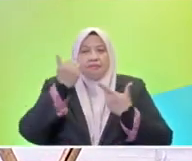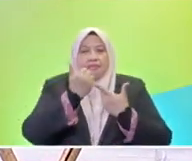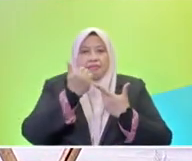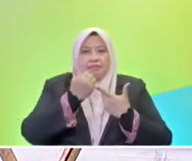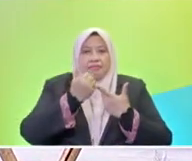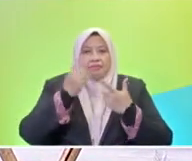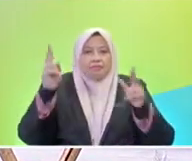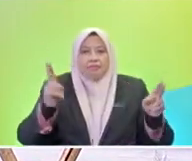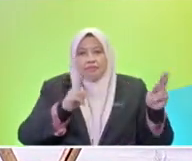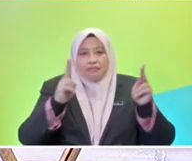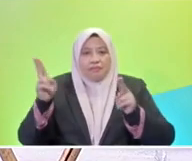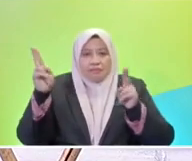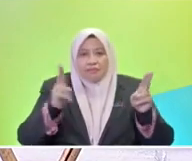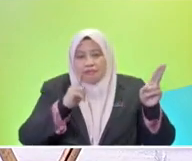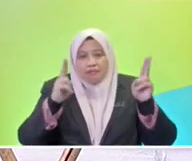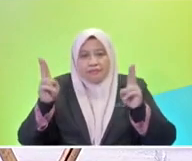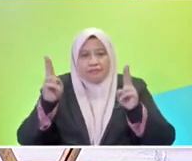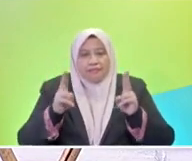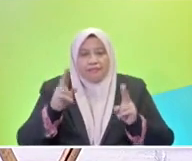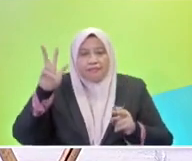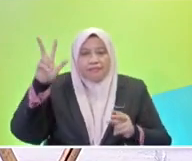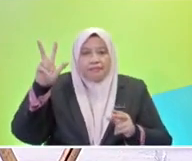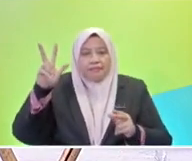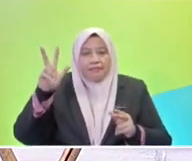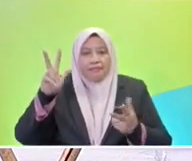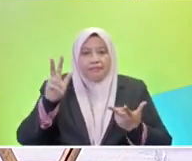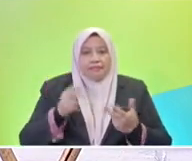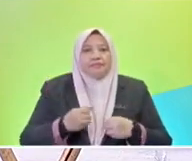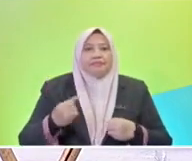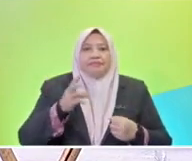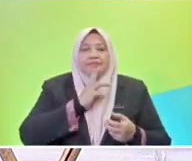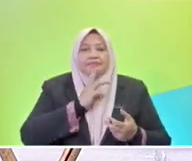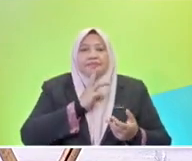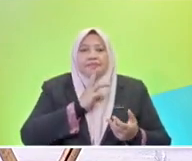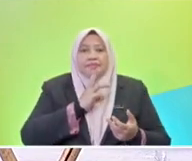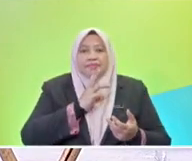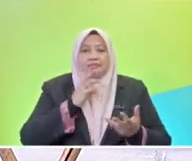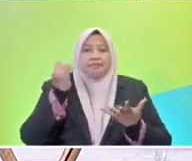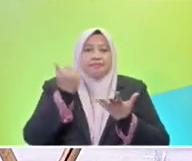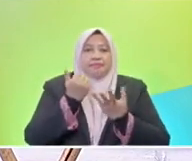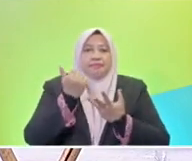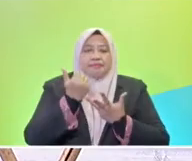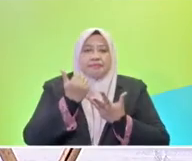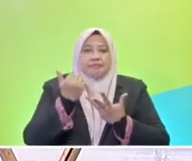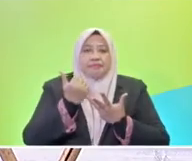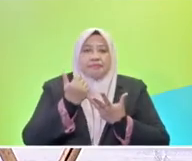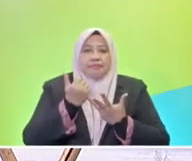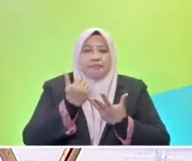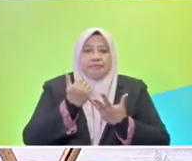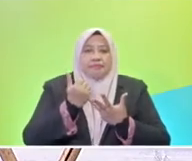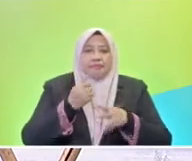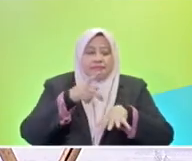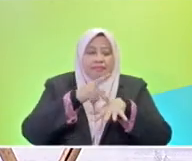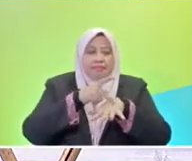tu udara. Yang lepas ketiga? Lepas tu air. Yang keempat? Yang keempat apa, cikgu?